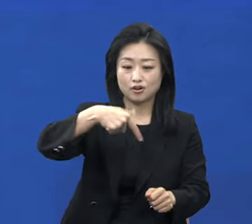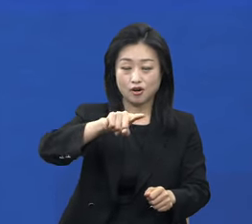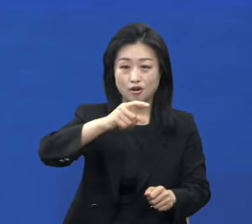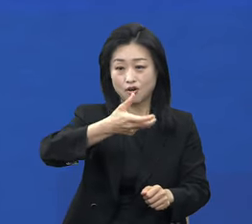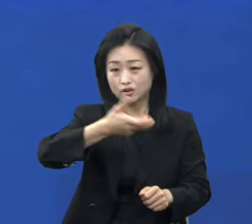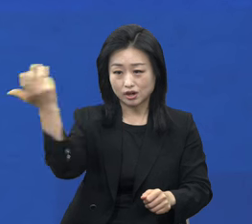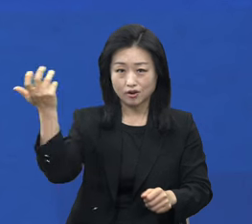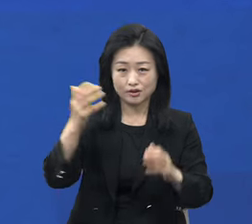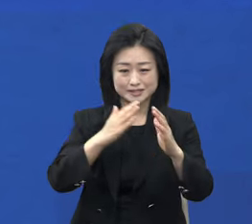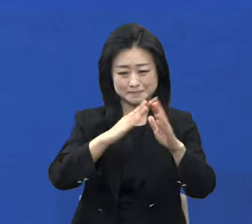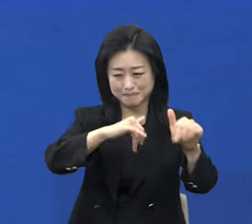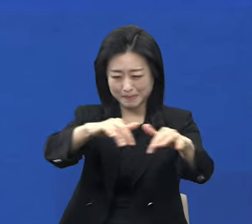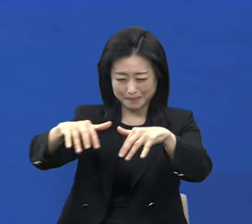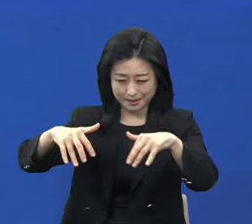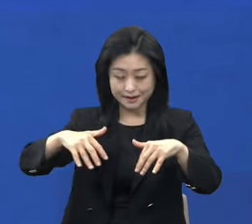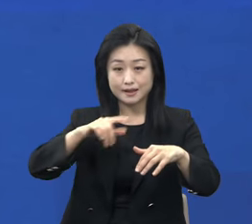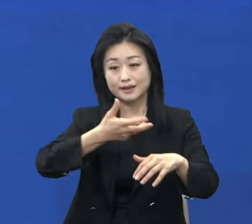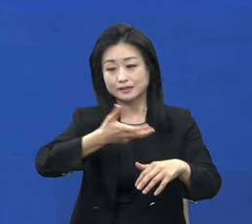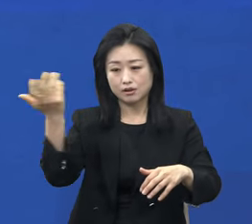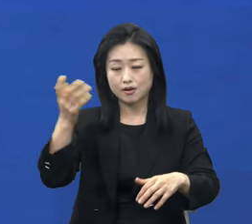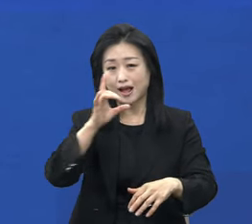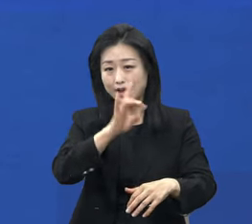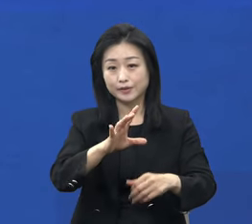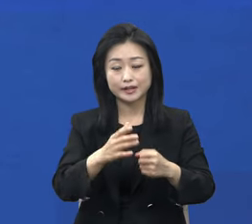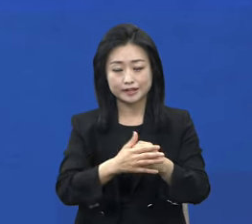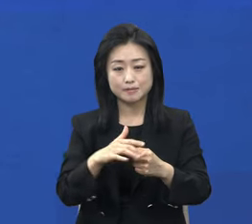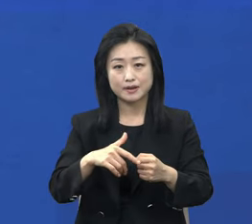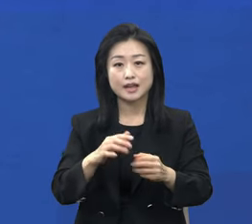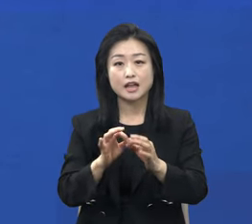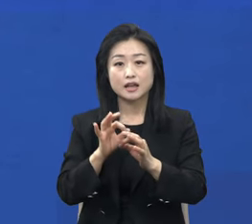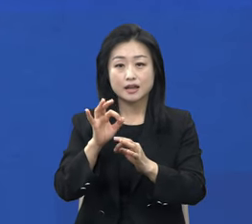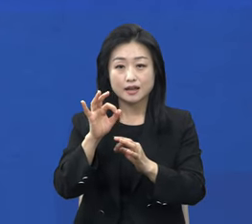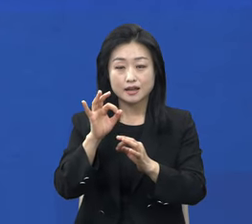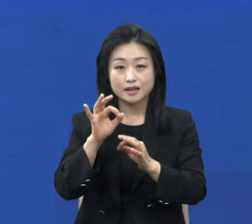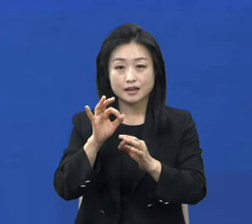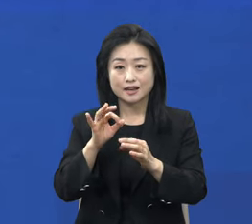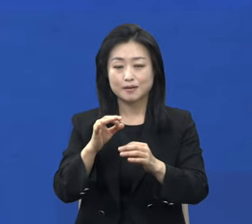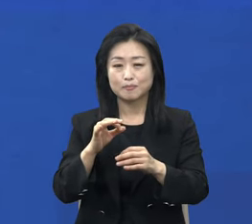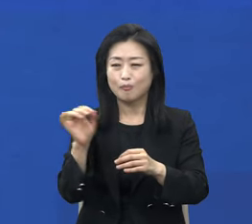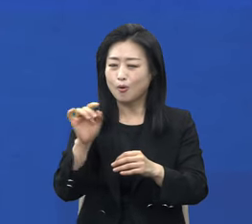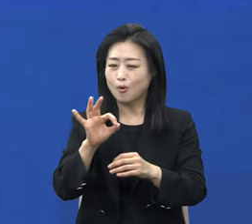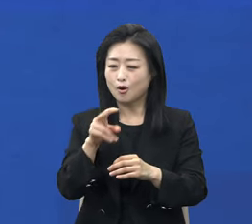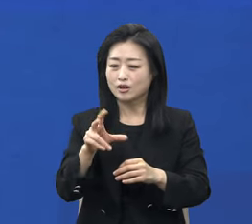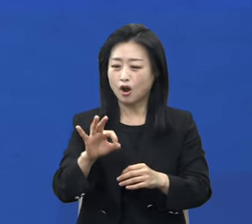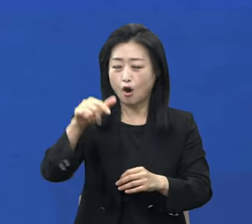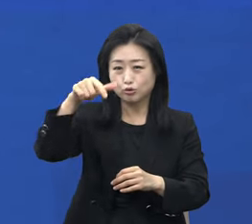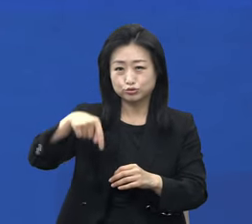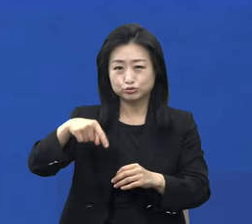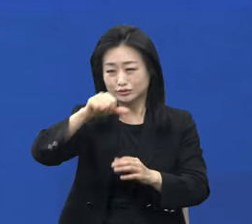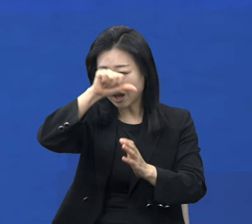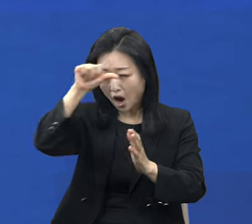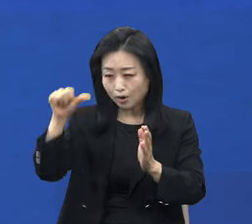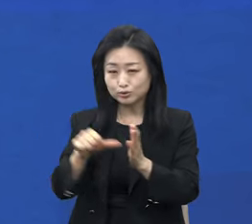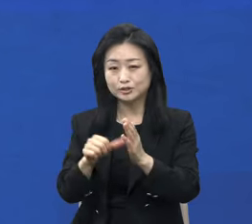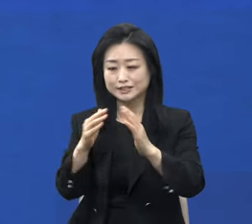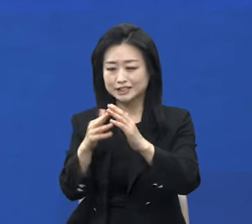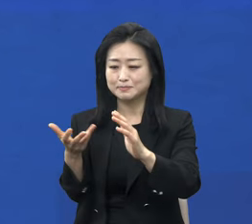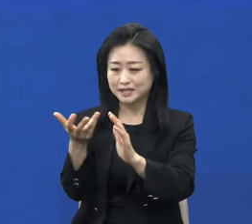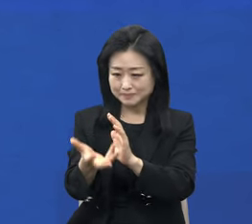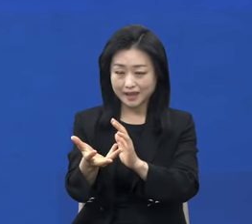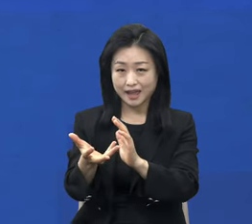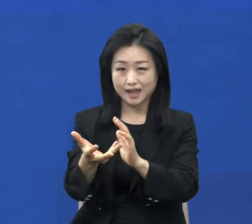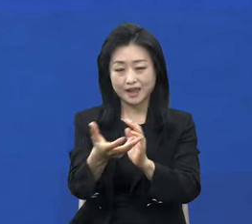철거에 빠지지 않도록 정책적 목표를 영구임대주택이라고 만들어 놓고 그것을 위해서 구청 농성